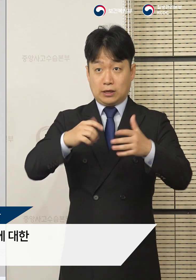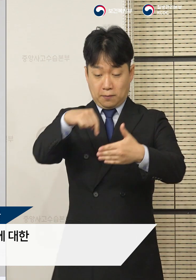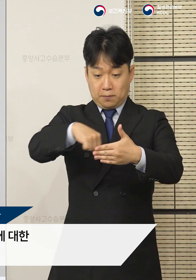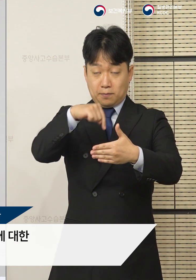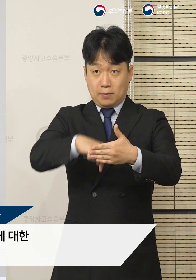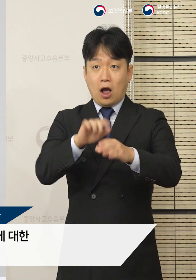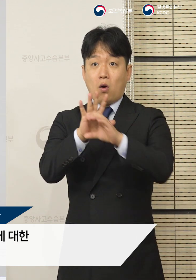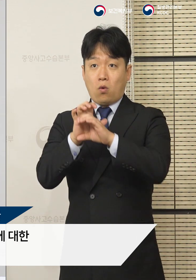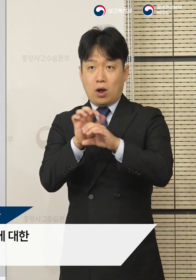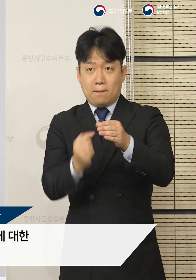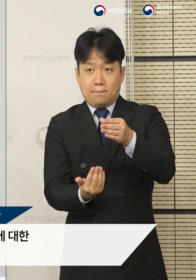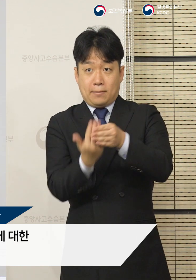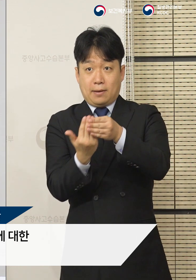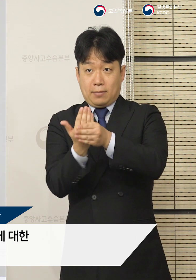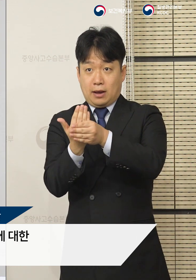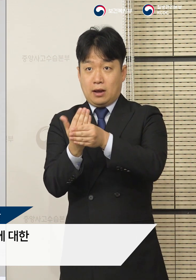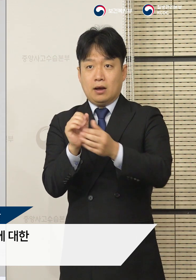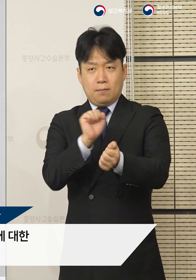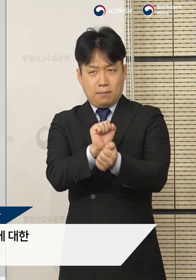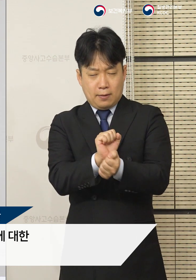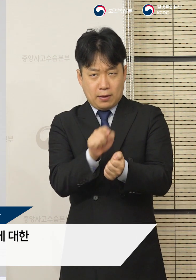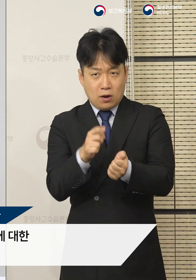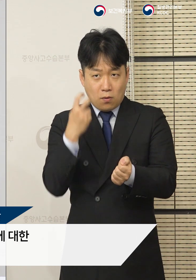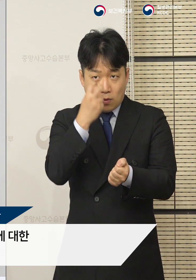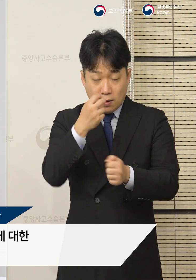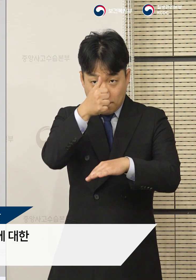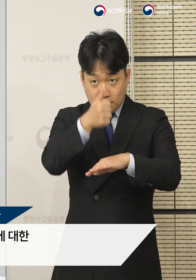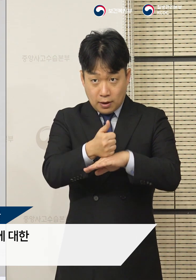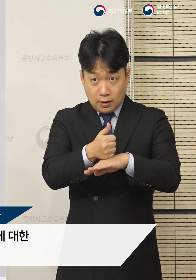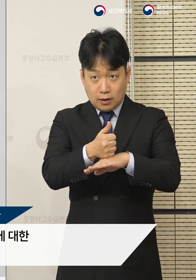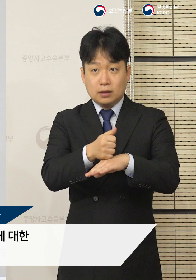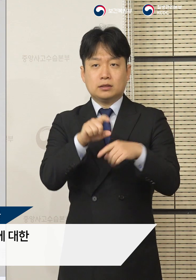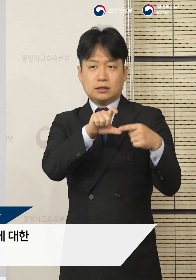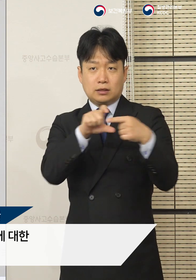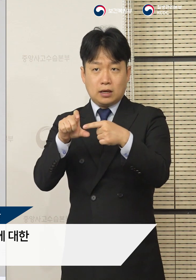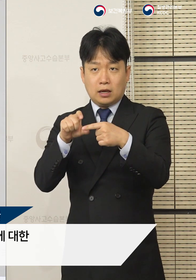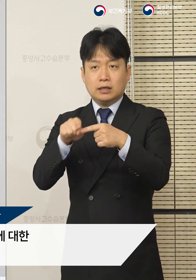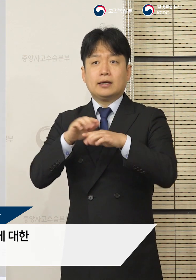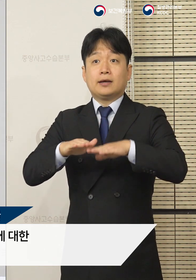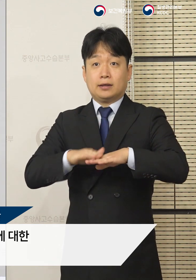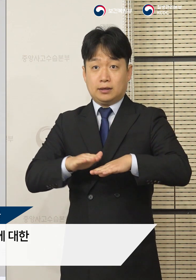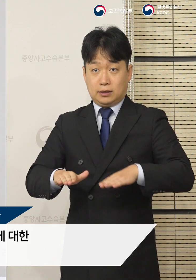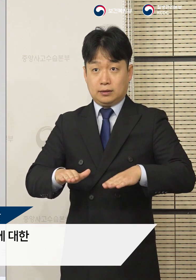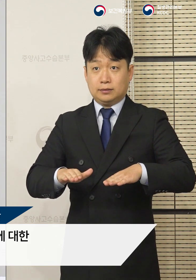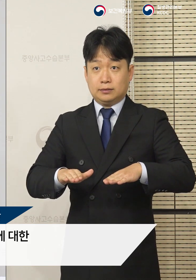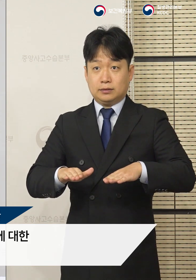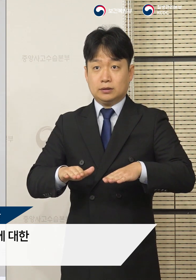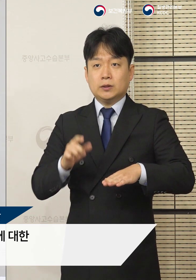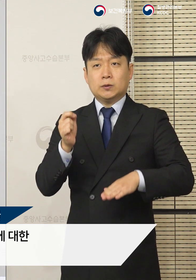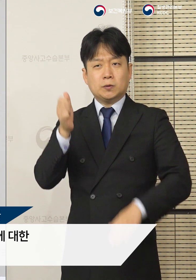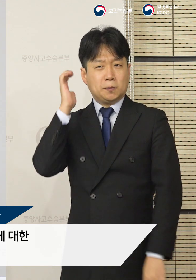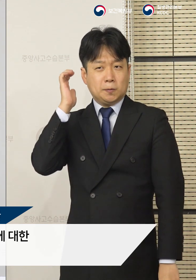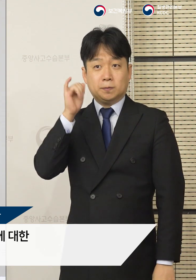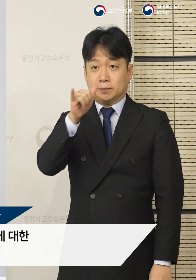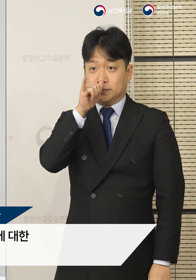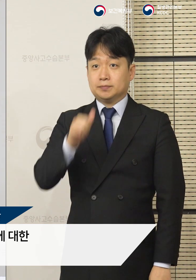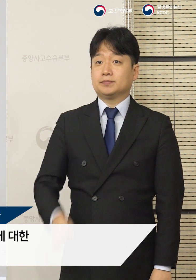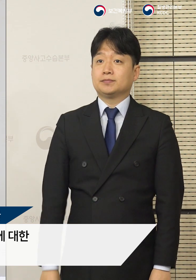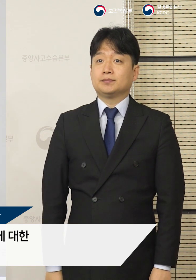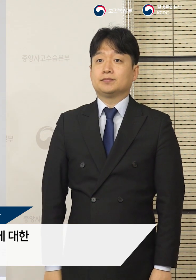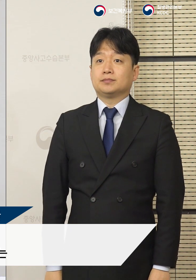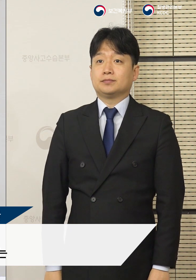중국 내의 코로나19 발생과 방역 관리 성과에 대한 경향 해석에 어려움이 있는